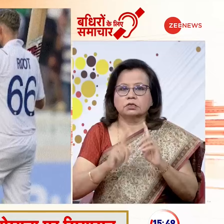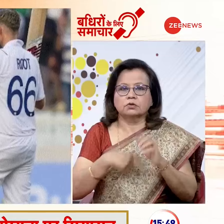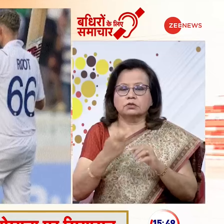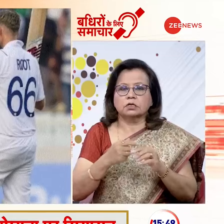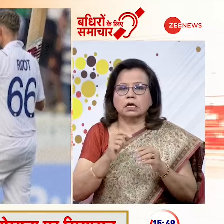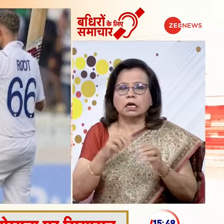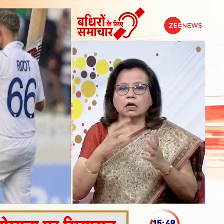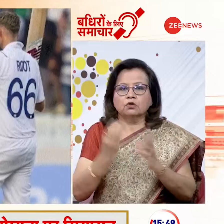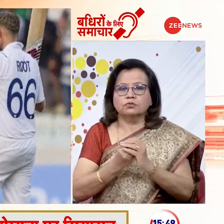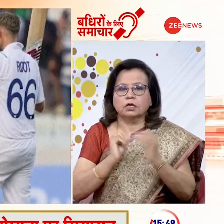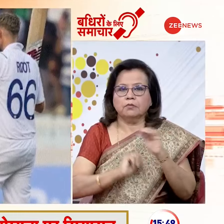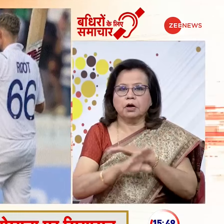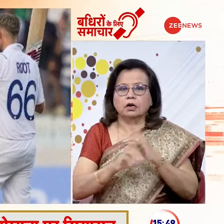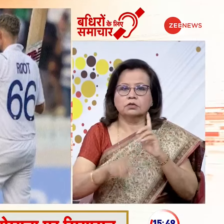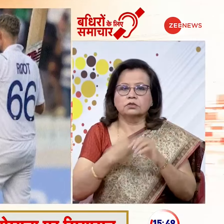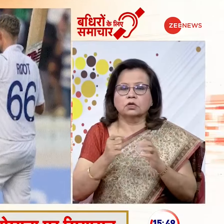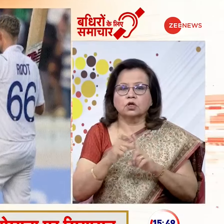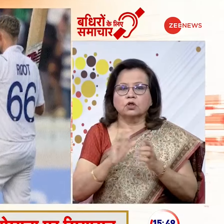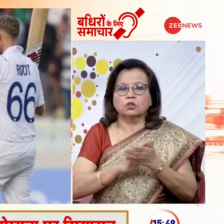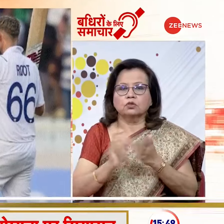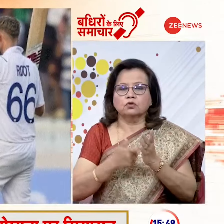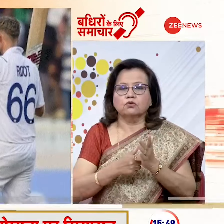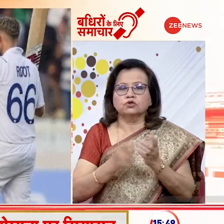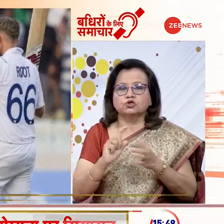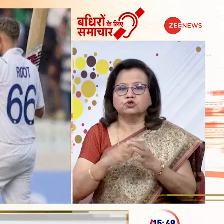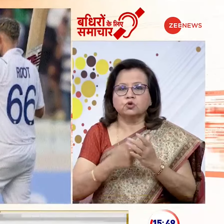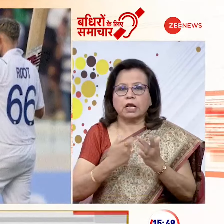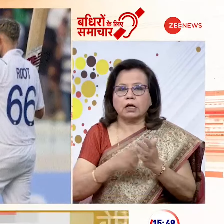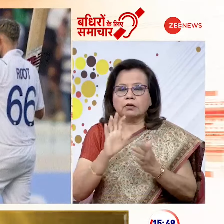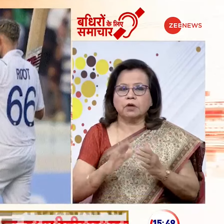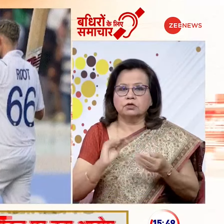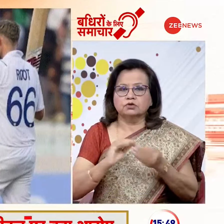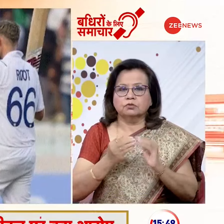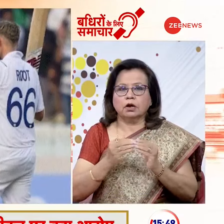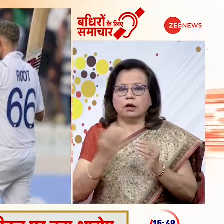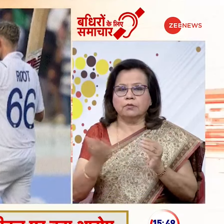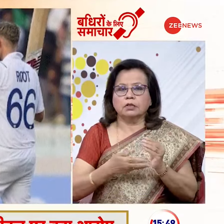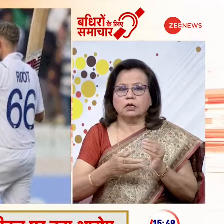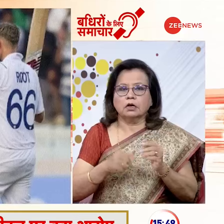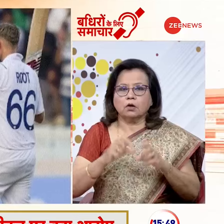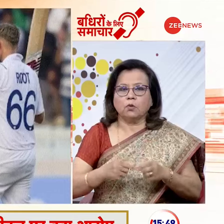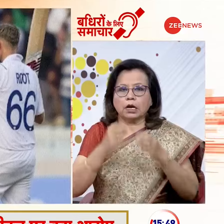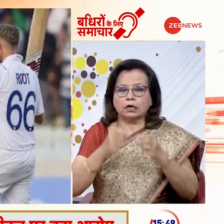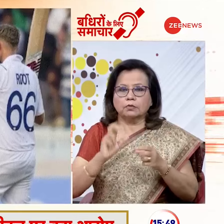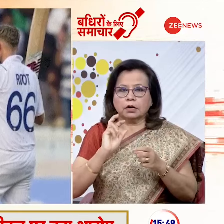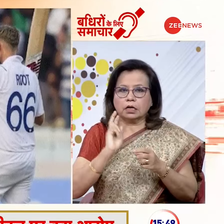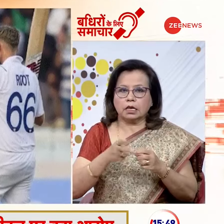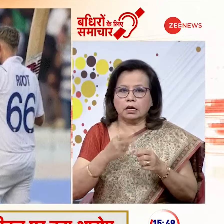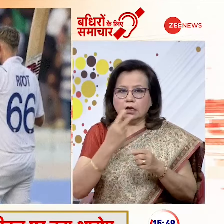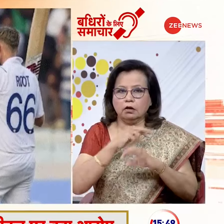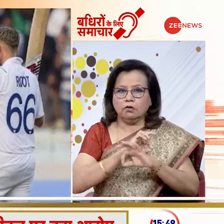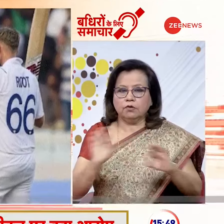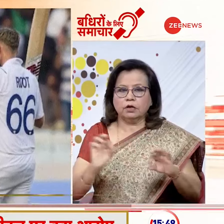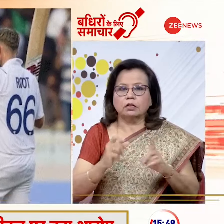टीम से बाहर हो गए हैं जबकि ध्रुग जुरेल का पांचवे मैच में बतौर विकेट की पर खेलना तय माना